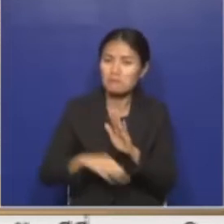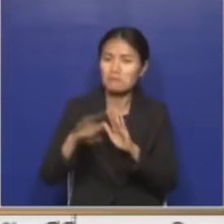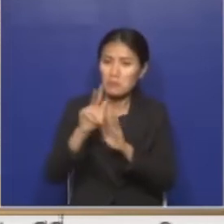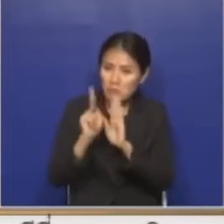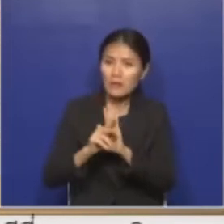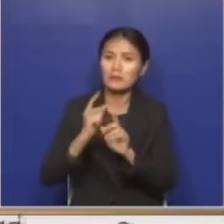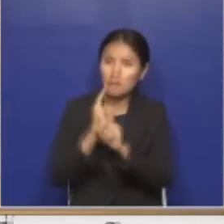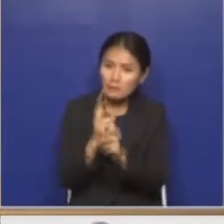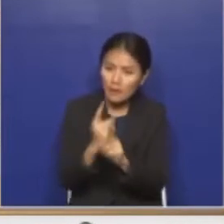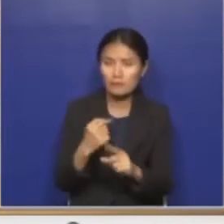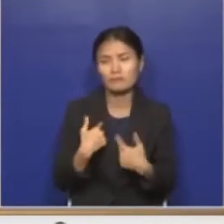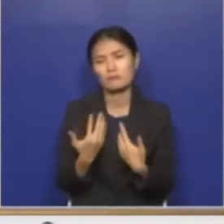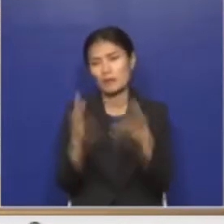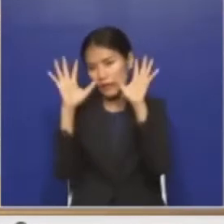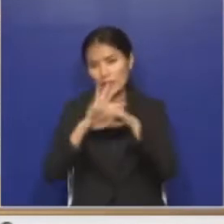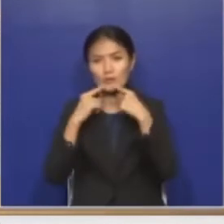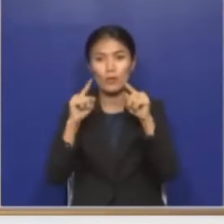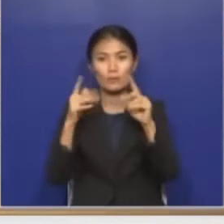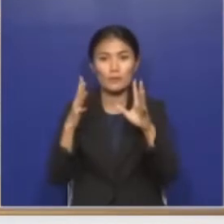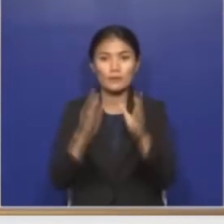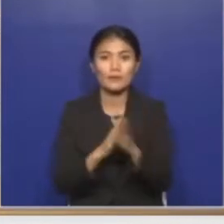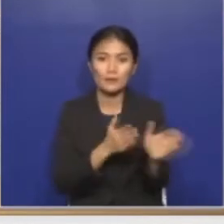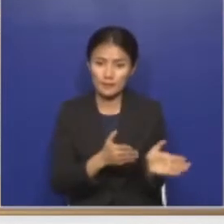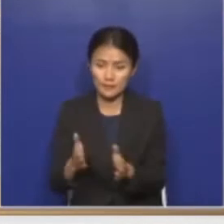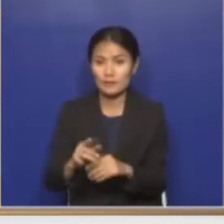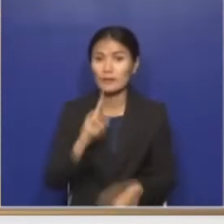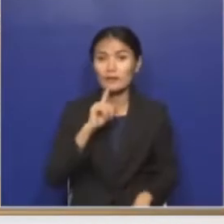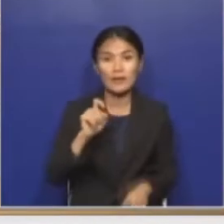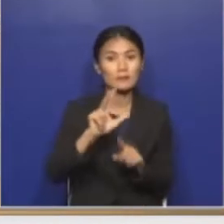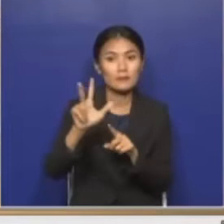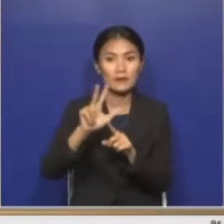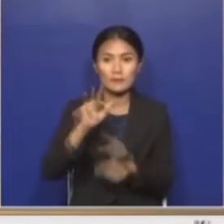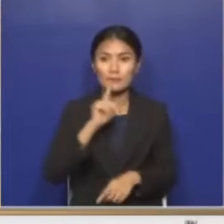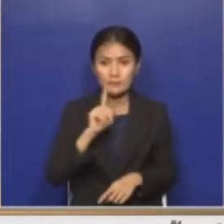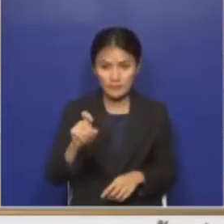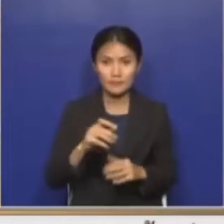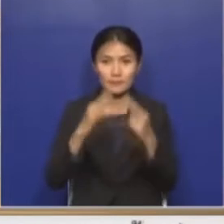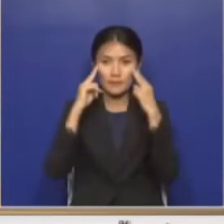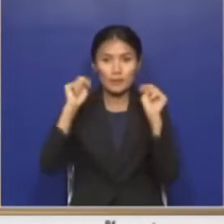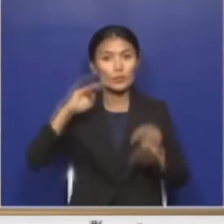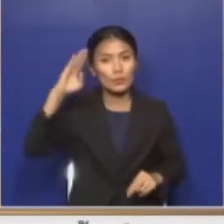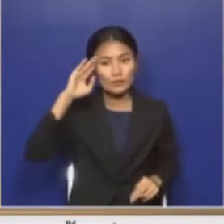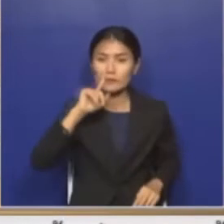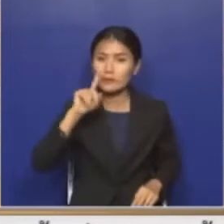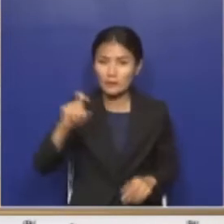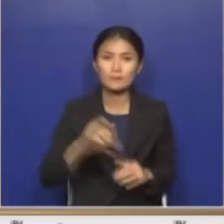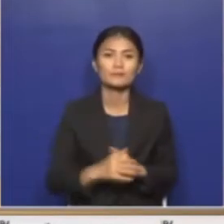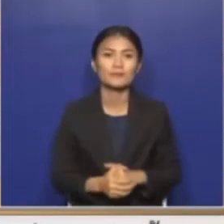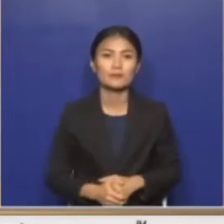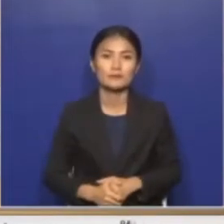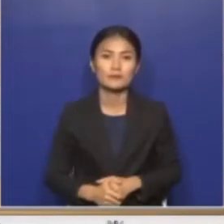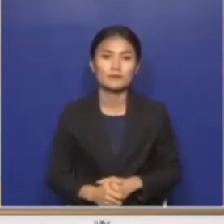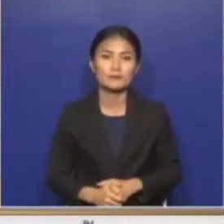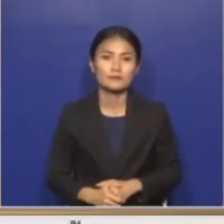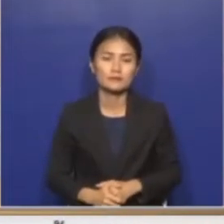ท่านนายกท่าน 4คำถามที่ 3ผมเนี่ยนะครับว่าท่านในองค์ตีเนี่ยฮะ